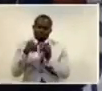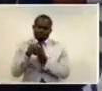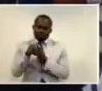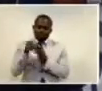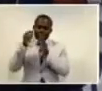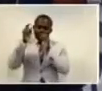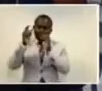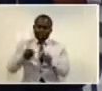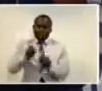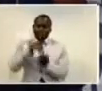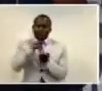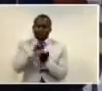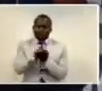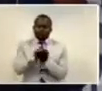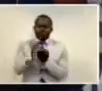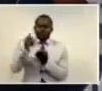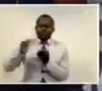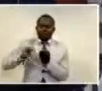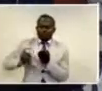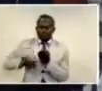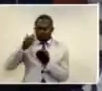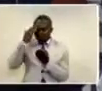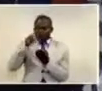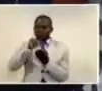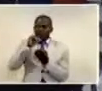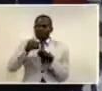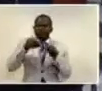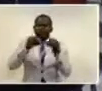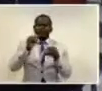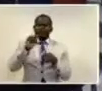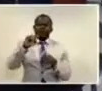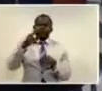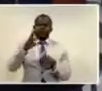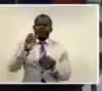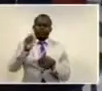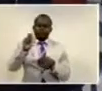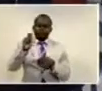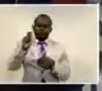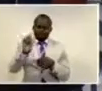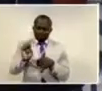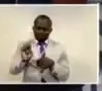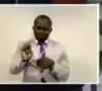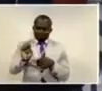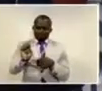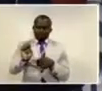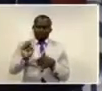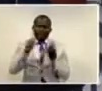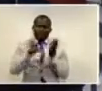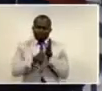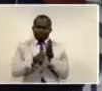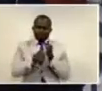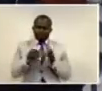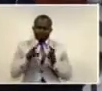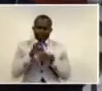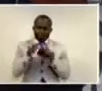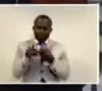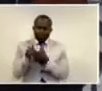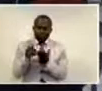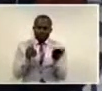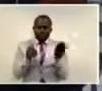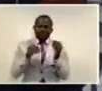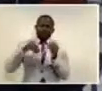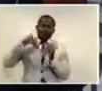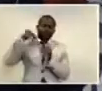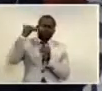ageze kuri konte y'uyu kubera ko yari yaramutangiye ingwate. Ikibazo ni gutyo kimeze.